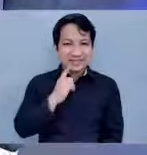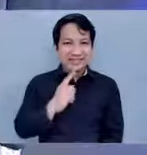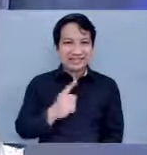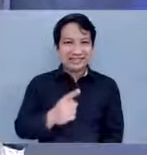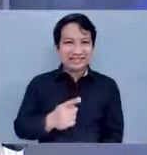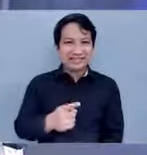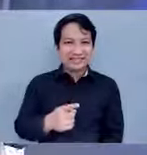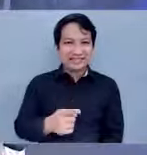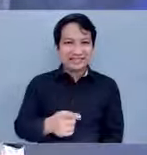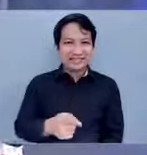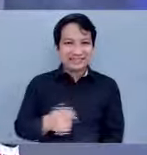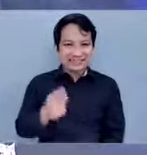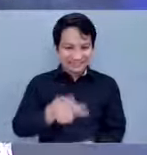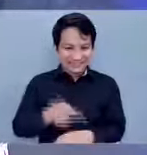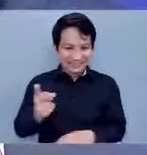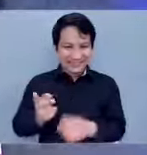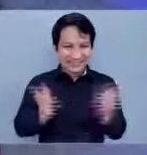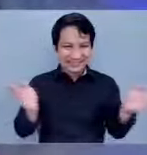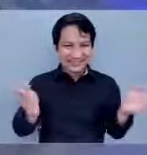dito. Bastusan pala to single, sa